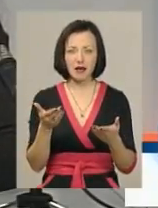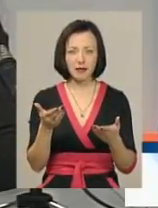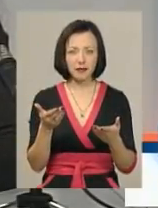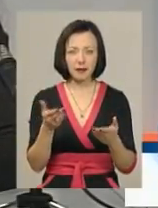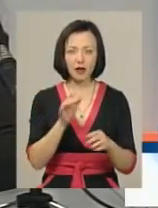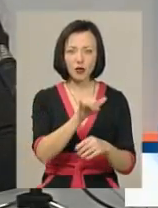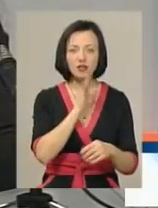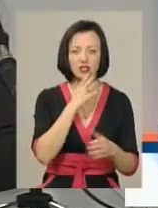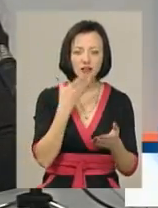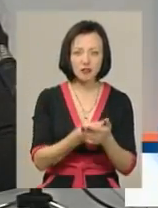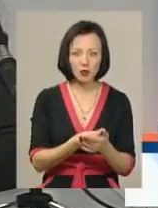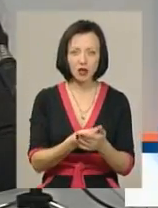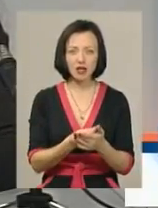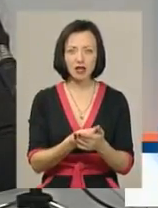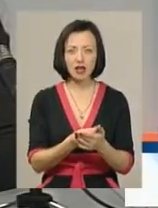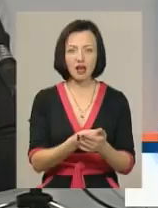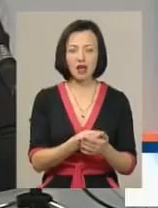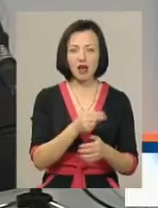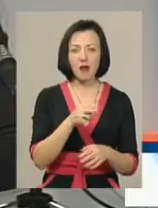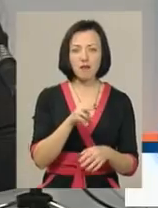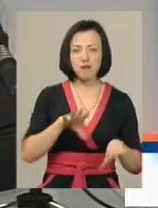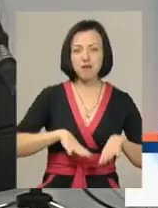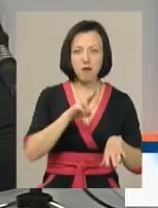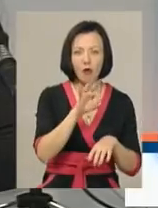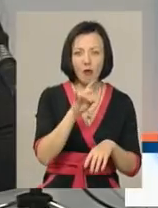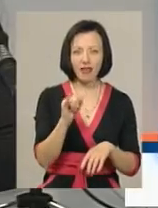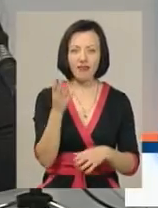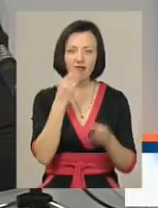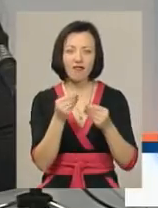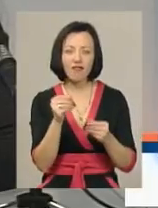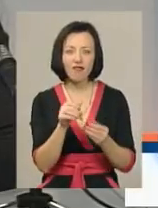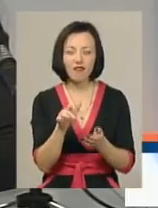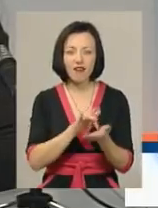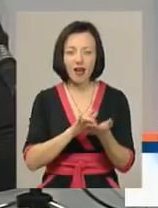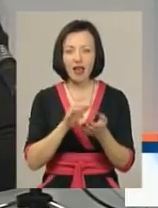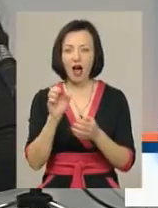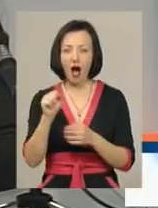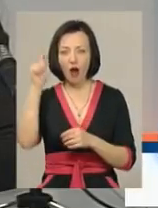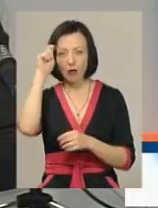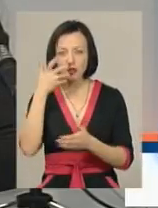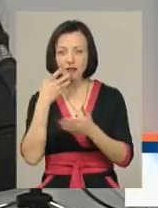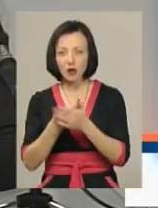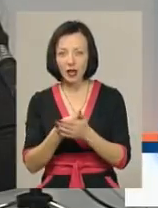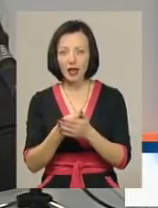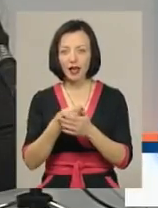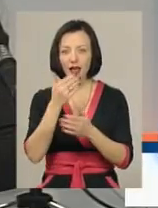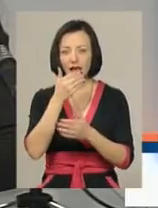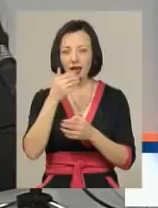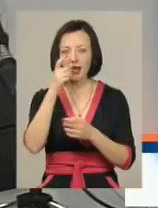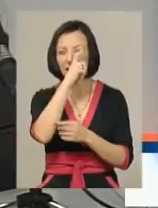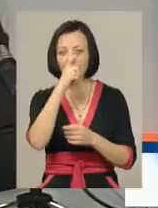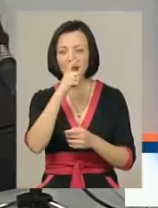значить у дівчаток свої поні Феї у хлопчиків свої Зоряні війни ніндзя